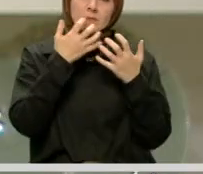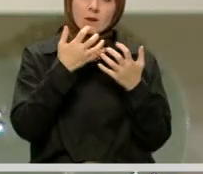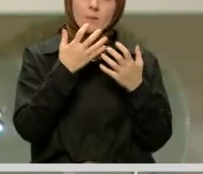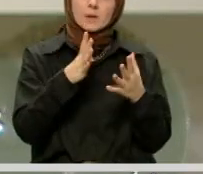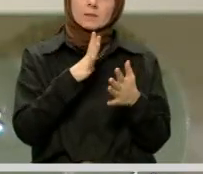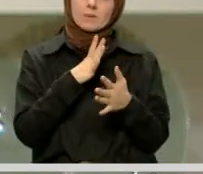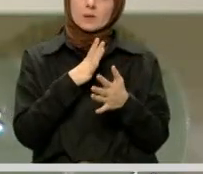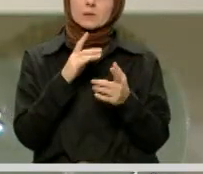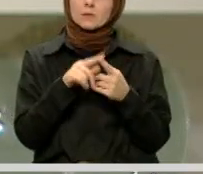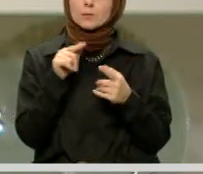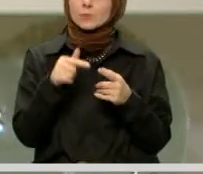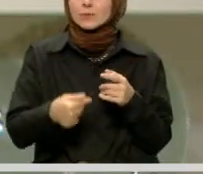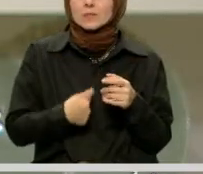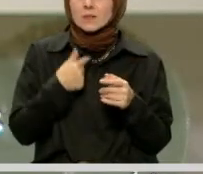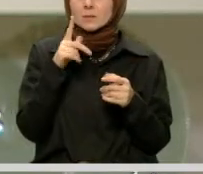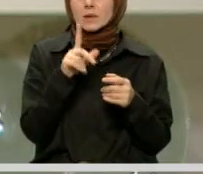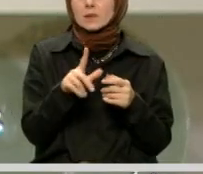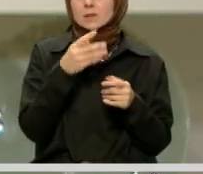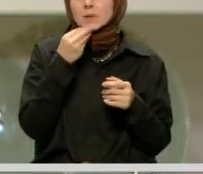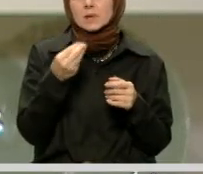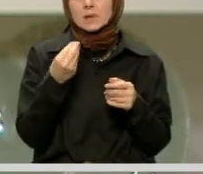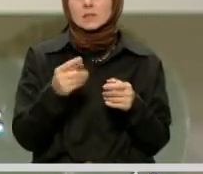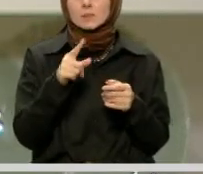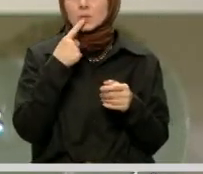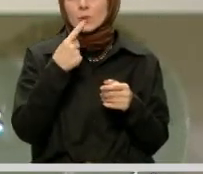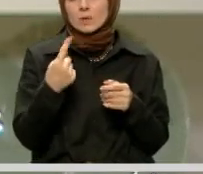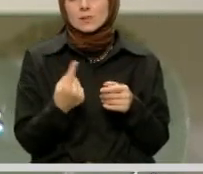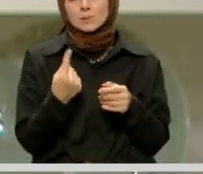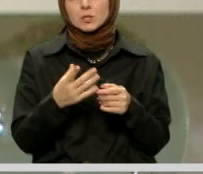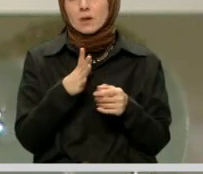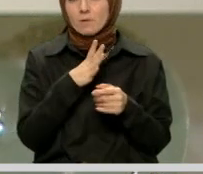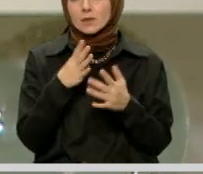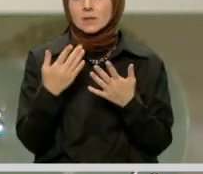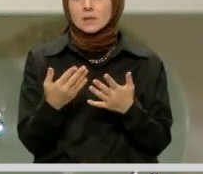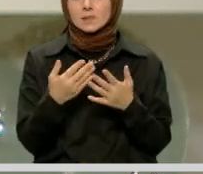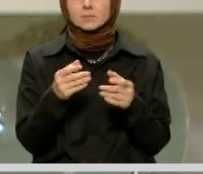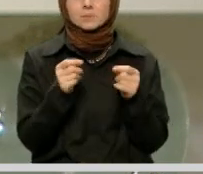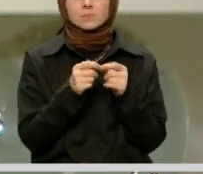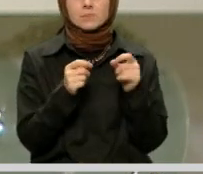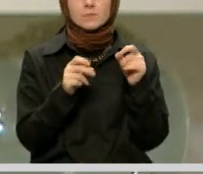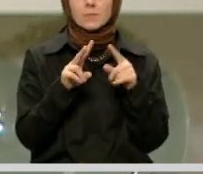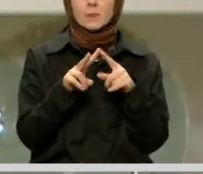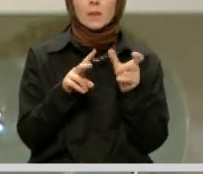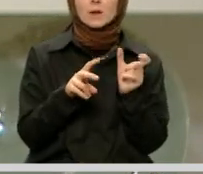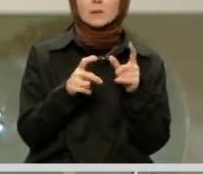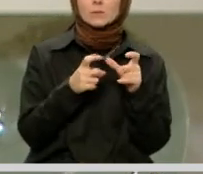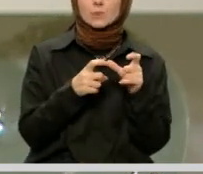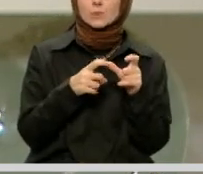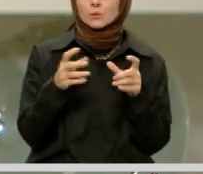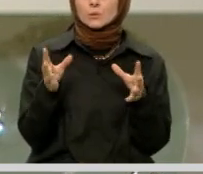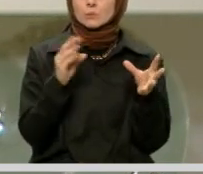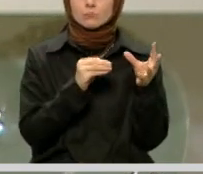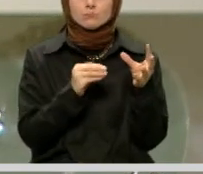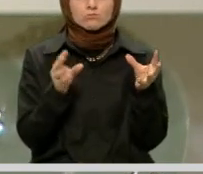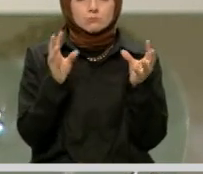an hissetmeli ve hocam böyle hani gençlerin bir şeyi var ya, tabiri var ya böyle bonus toplamak diye, pointleri toplamak diye. Gerçekten bu